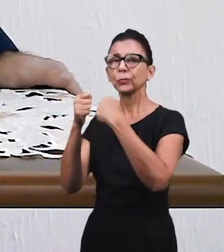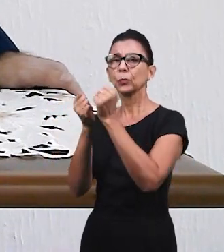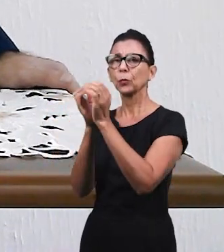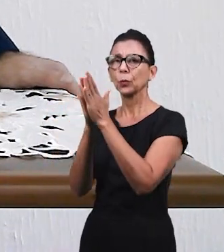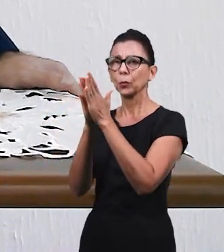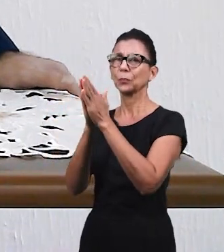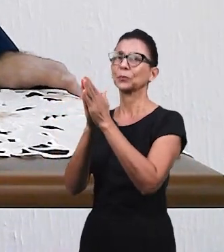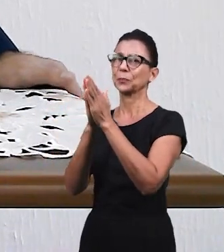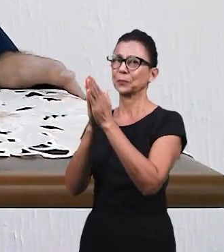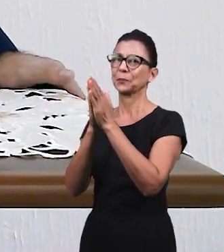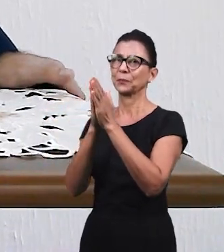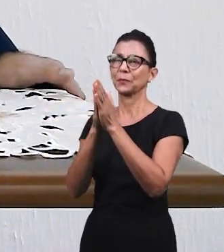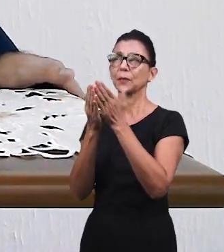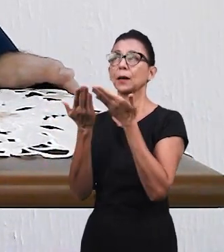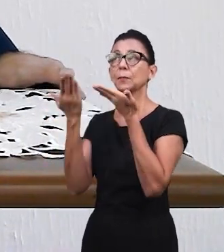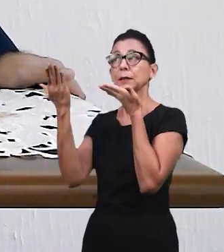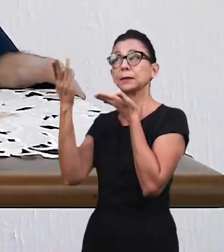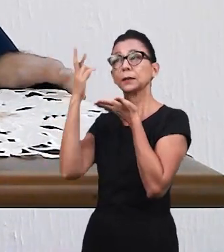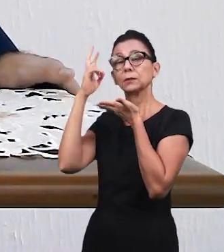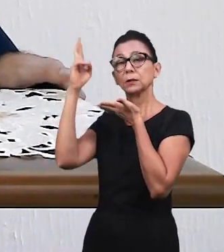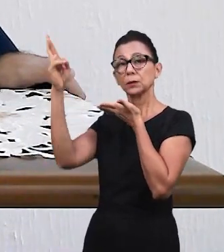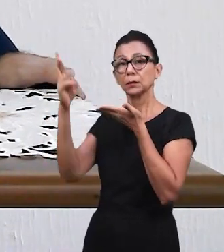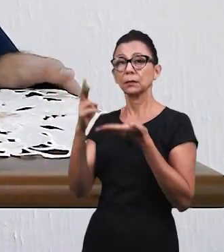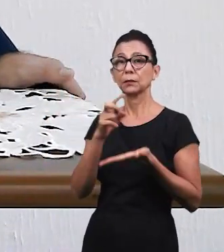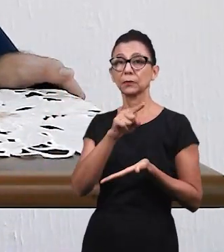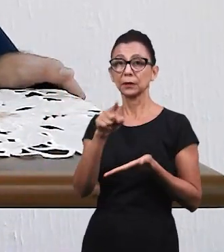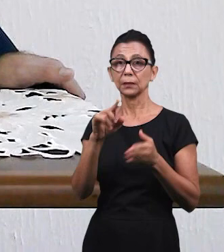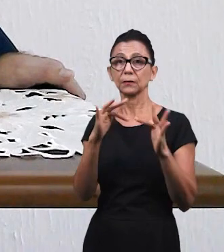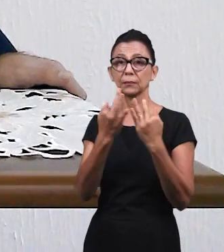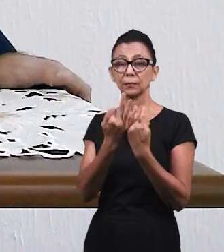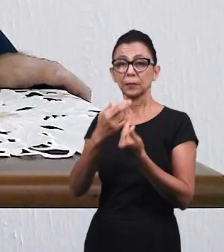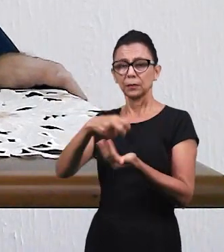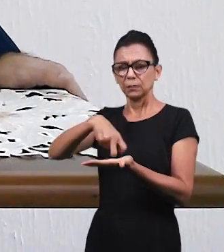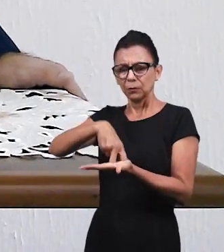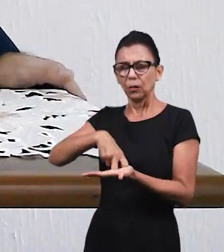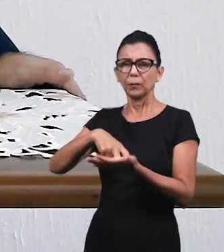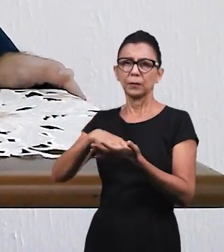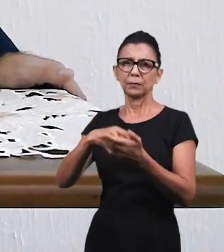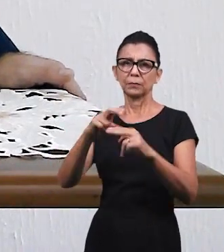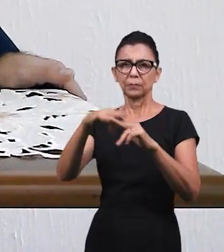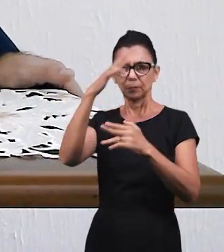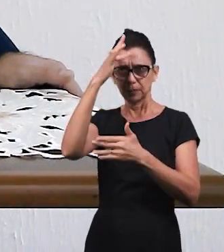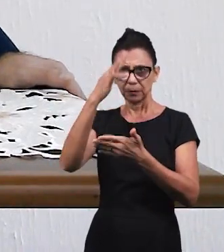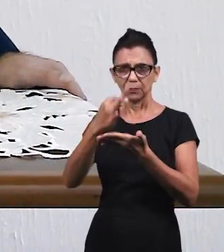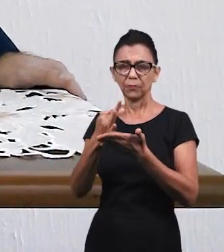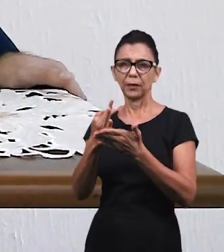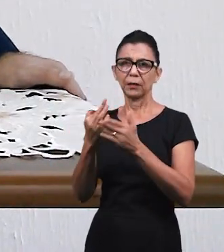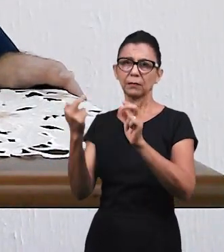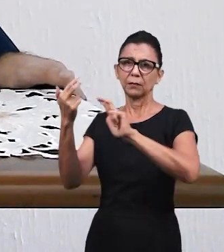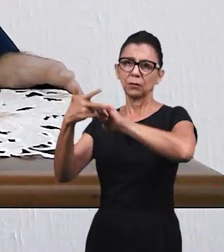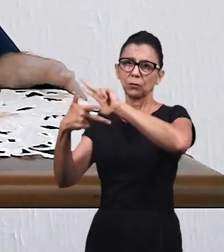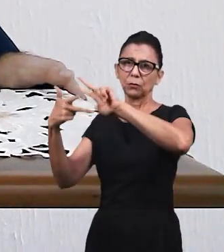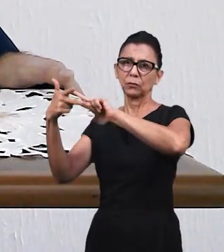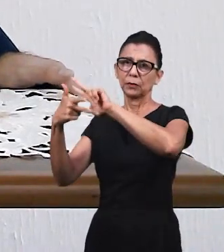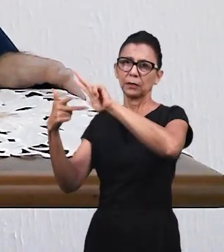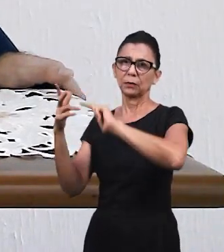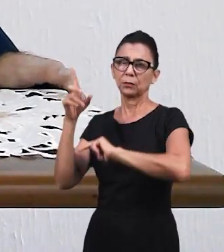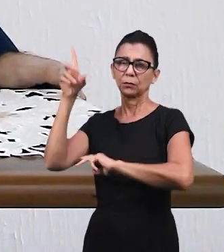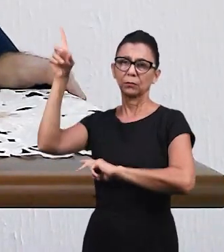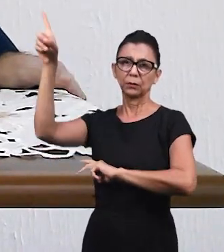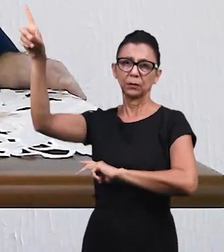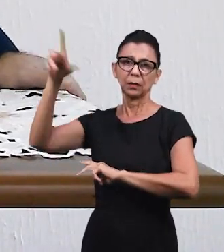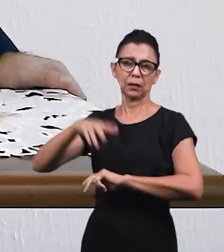хочет благословить вас. То, в чем вы нуждаетесь, склонитесь и всей семьей молитесь